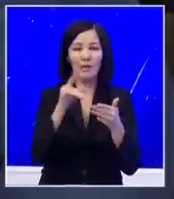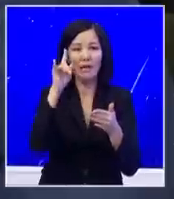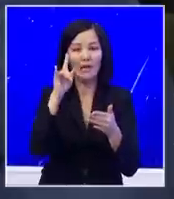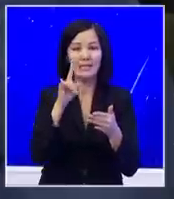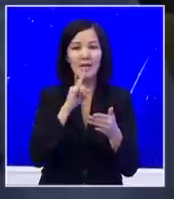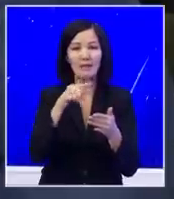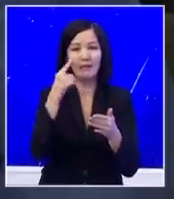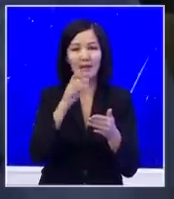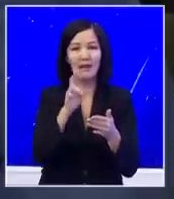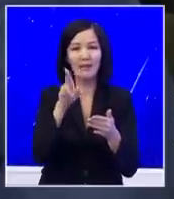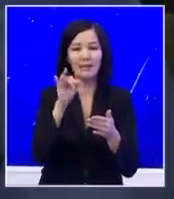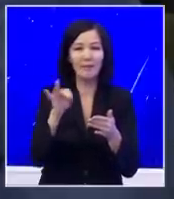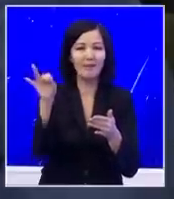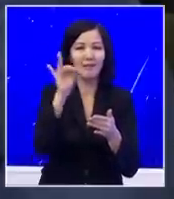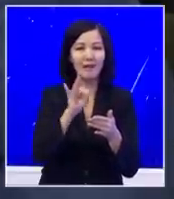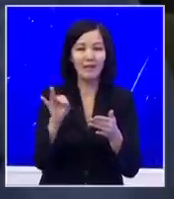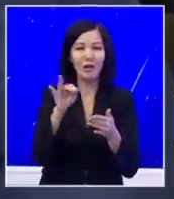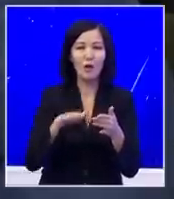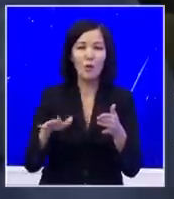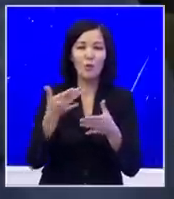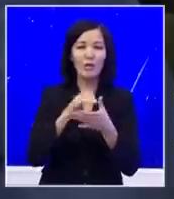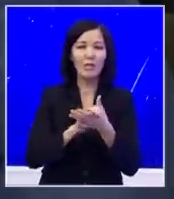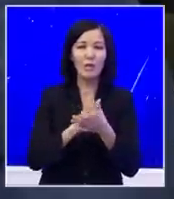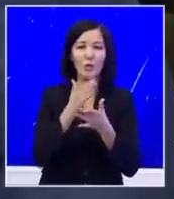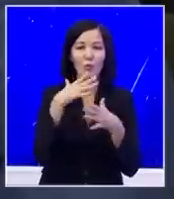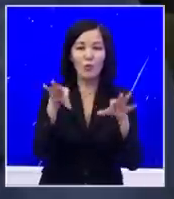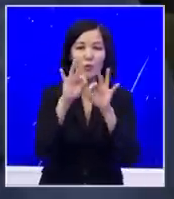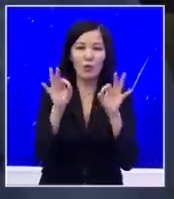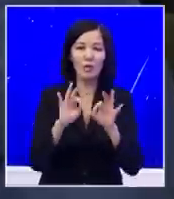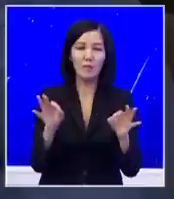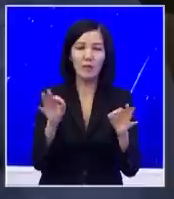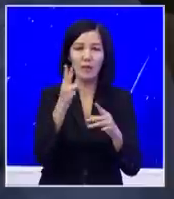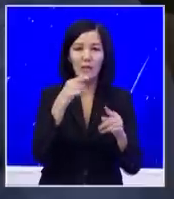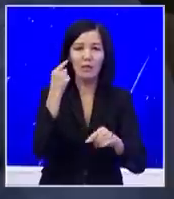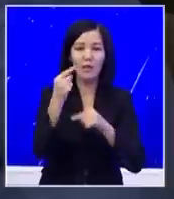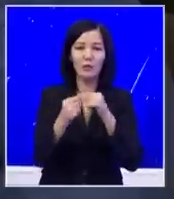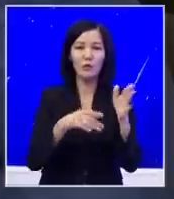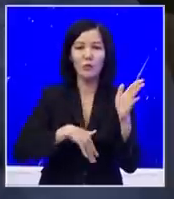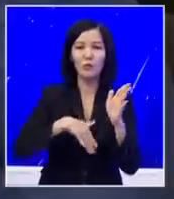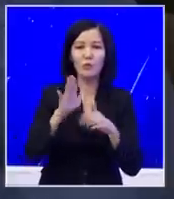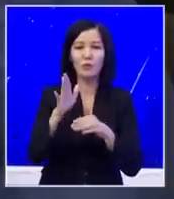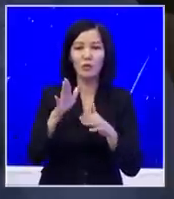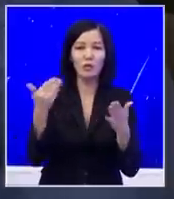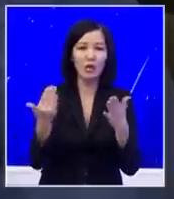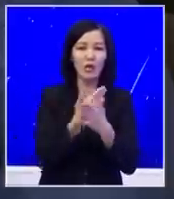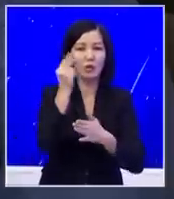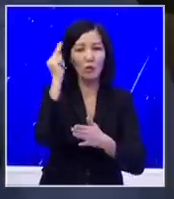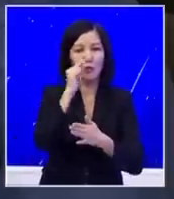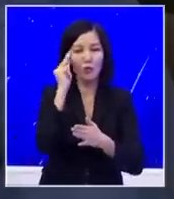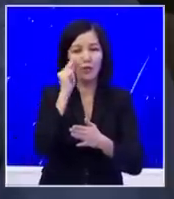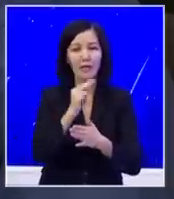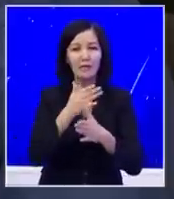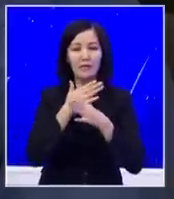әдебиеті, Қазақстанның тарихы мен өлкетануы, ұлт өнері мен дәстүрін озық әдістеме негізінде жаңаша оқытатын, сол